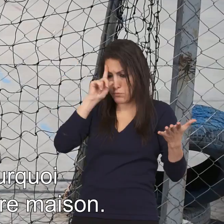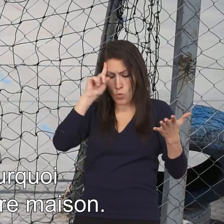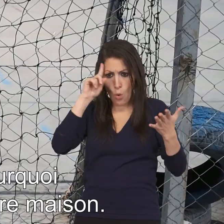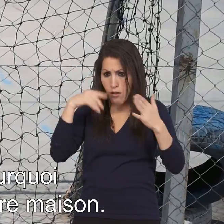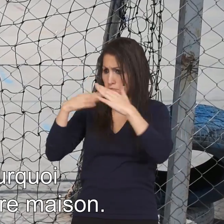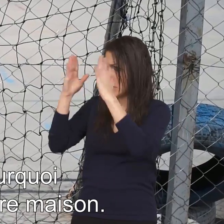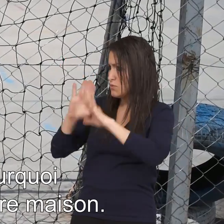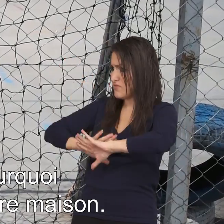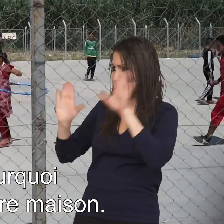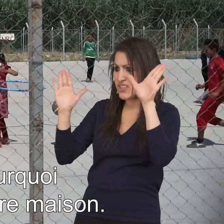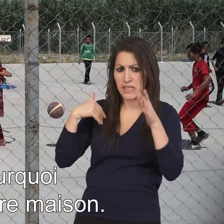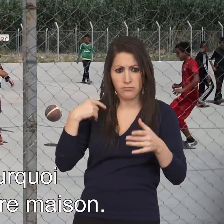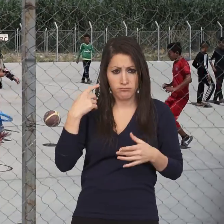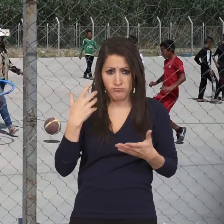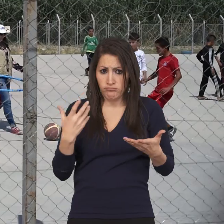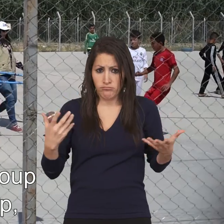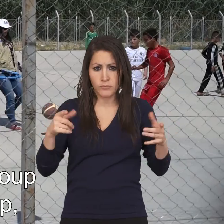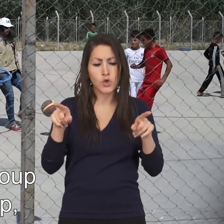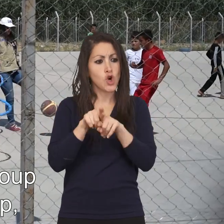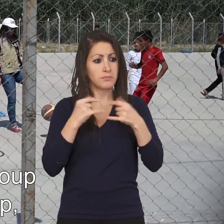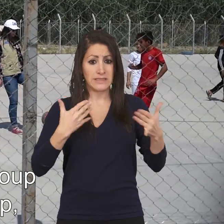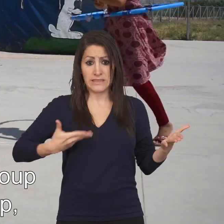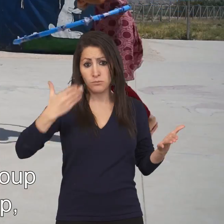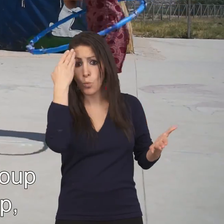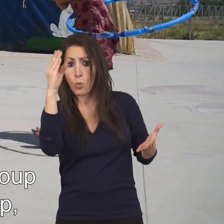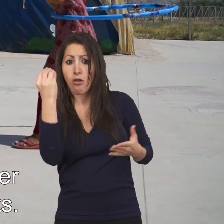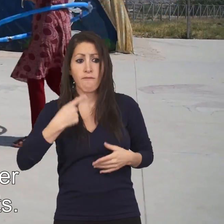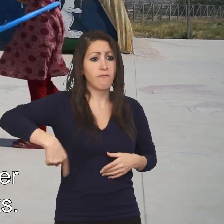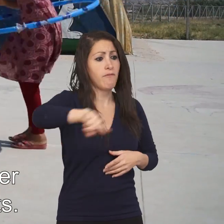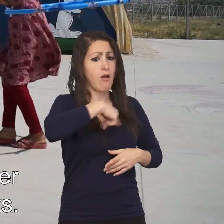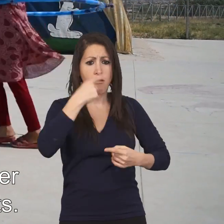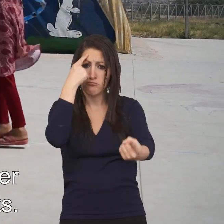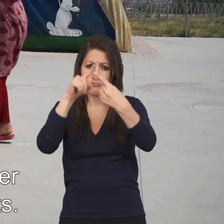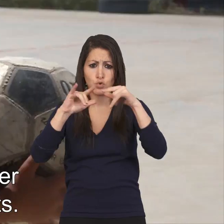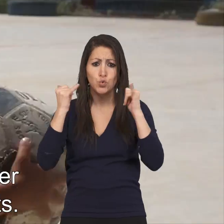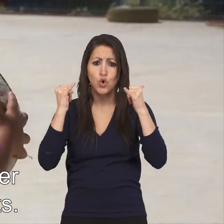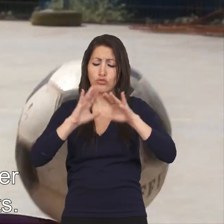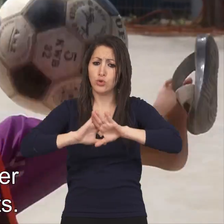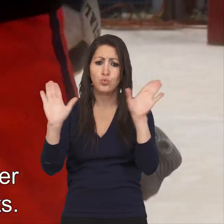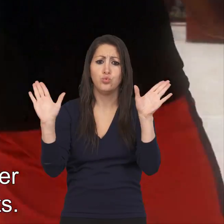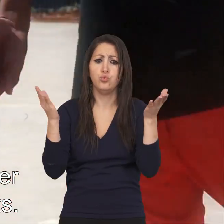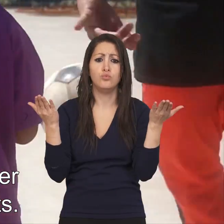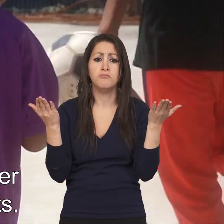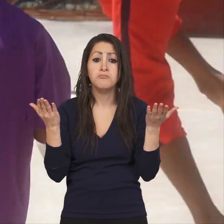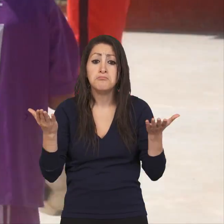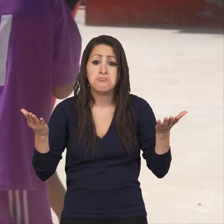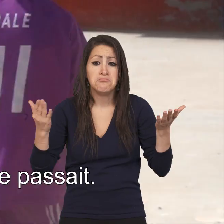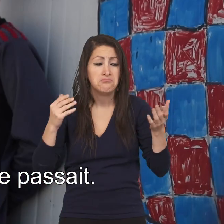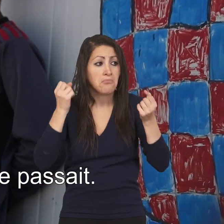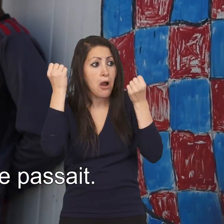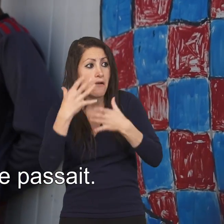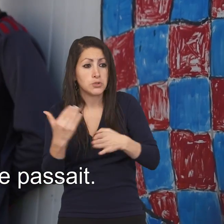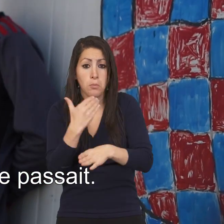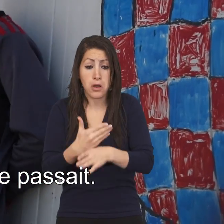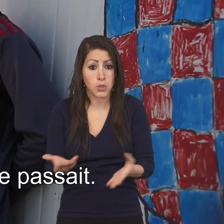pas pourquoi nous n'habitions plus dans notre maison. Comme il y avait beaucoup d'enfants dans le camp, je ne pensais qu'à jouer avec les autres enfants. Nous